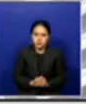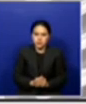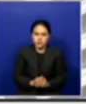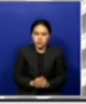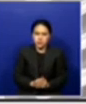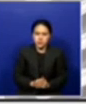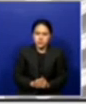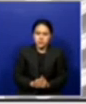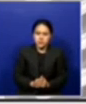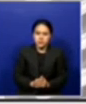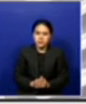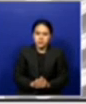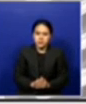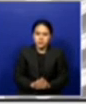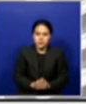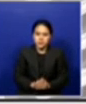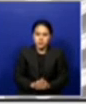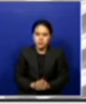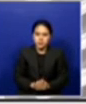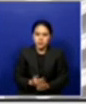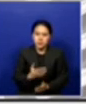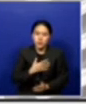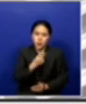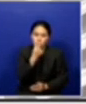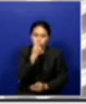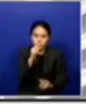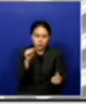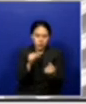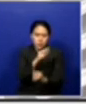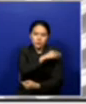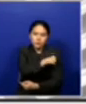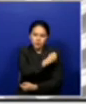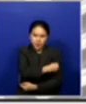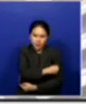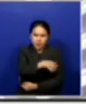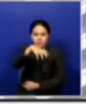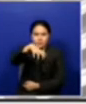ความไม่สอดคล้องเหมาะสมนี่ผมเอาเฉพาะเรื่องโรงพยาบาลครับขอสไลด์ต่อไปฮะ